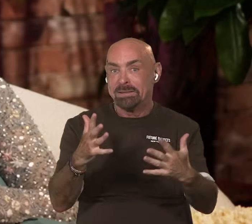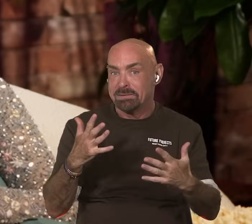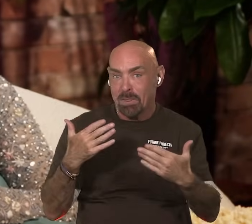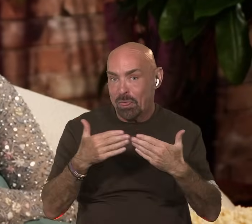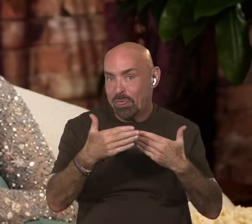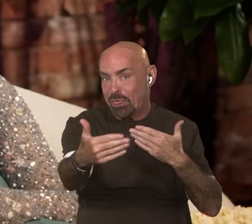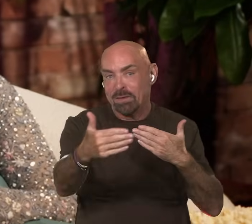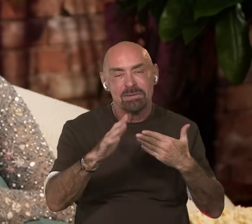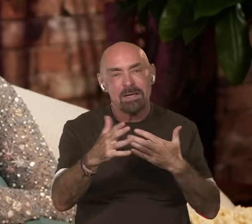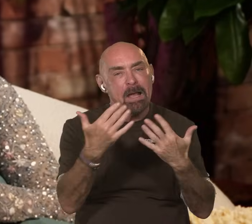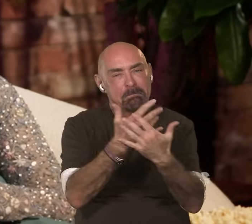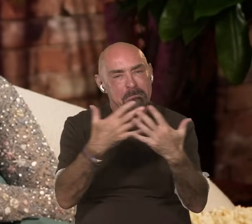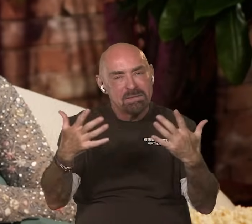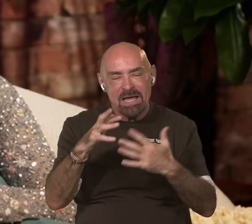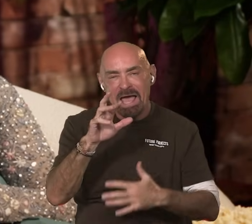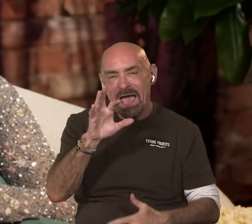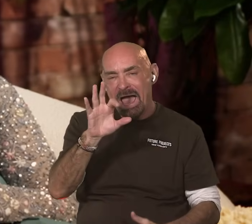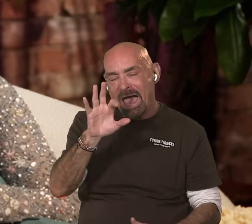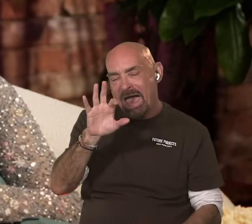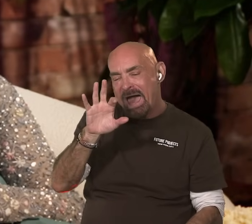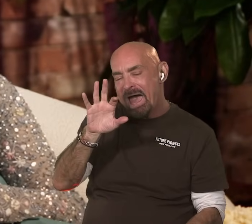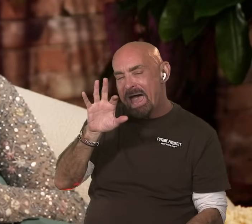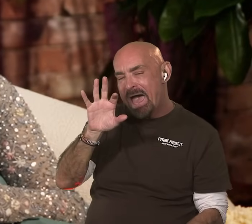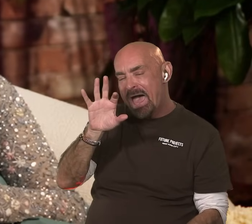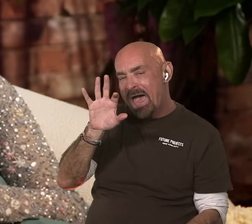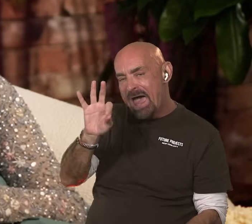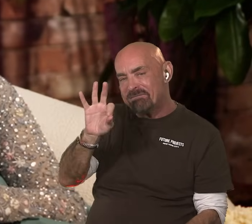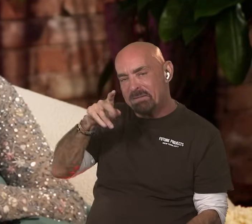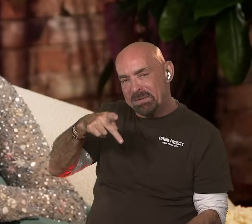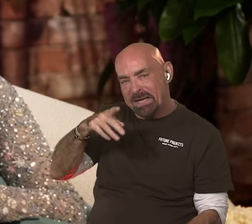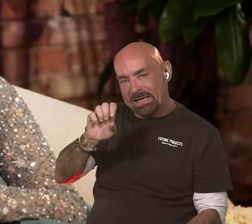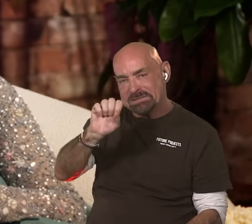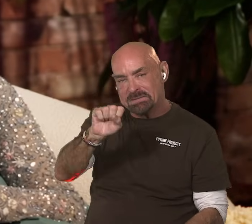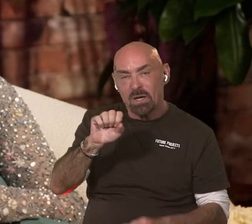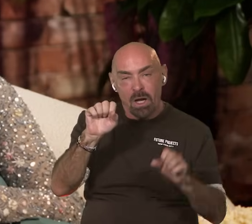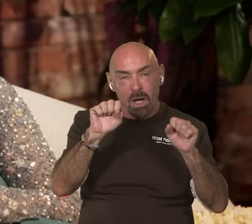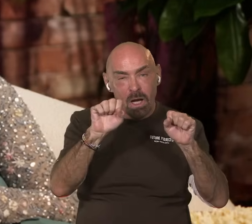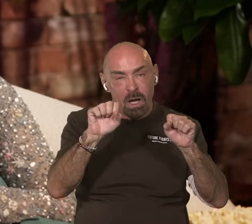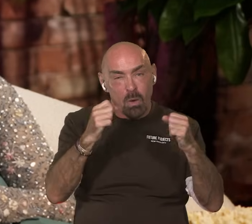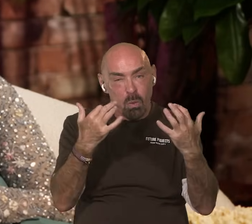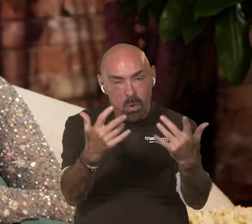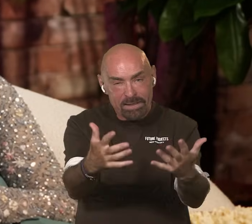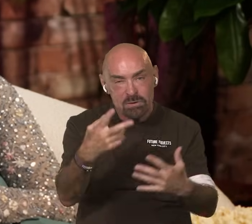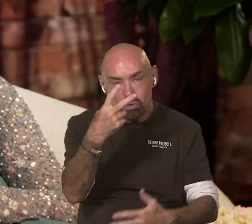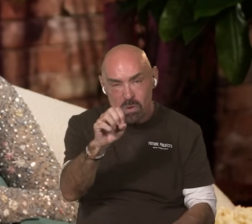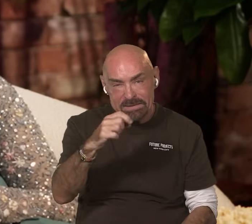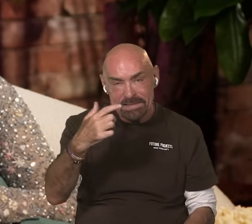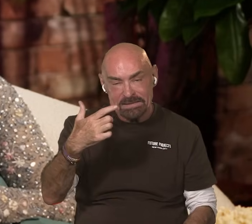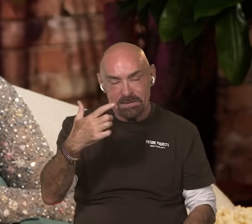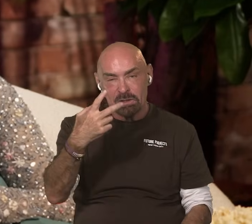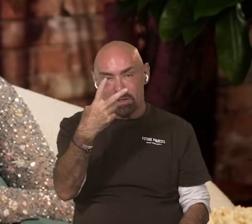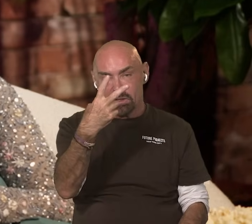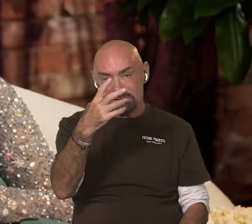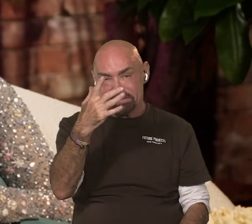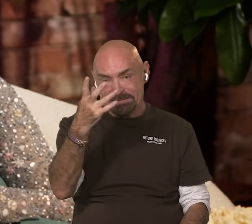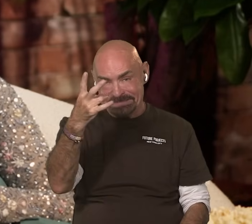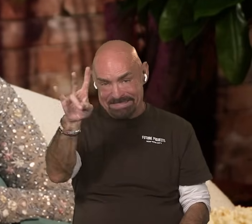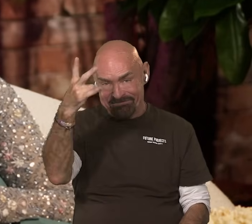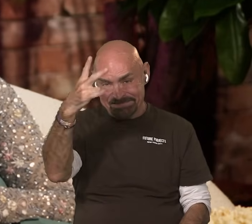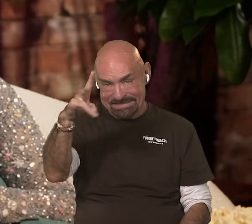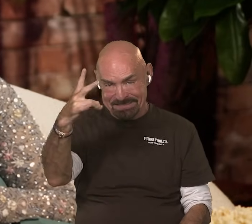to wait. Multiplayer FPS Escape from Tarkov has been in beta since 2017, but is now preparing for its